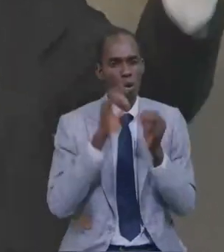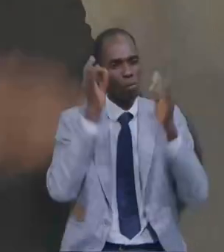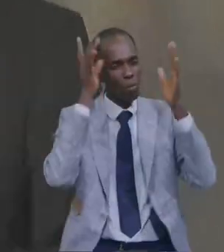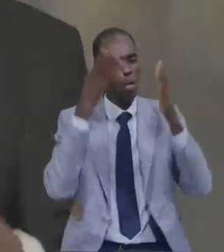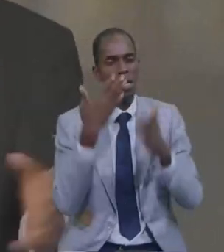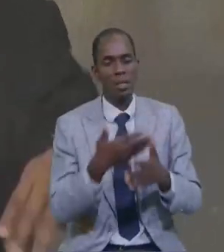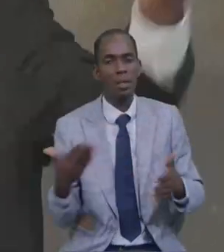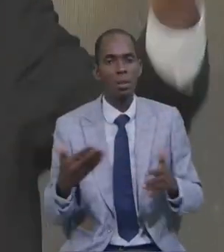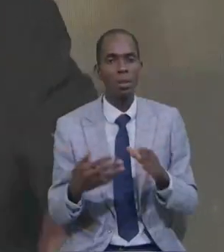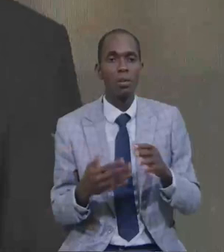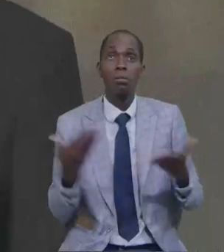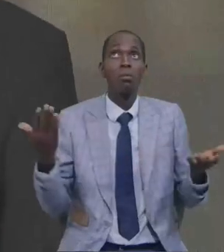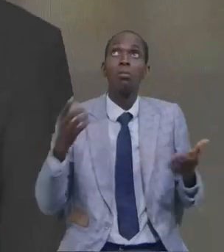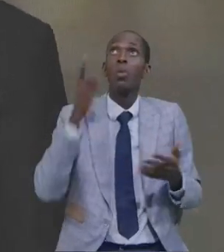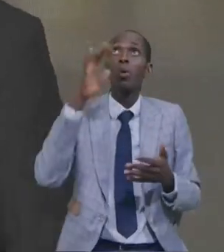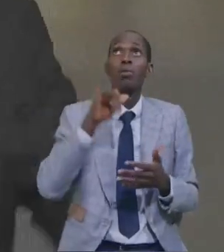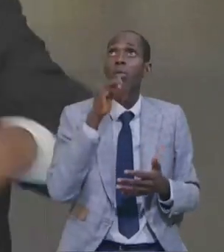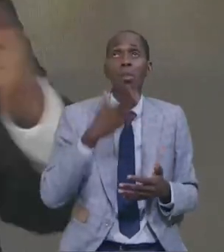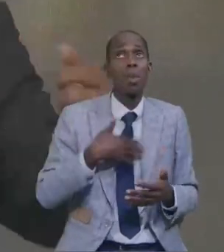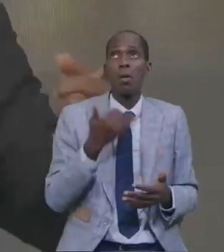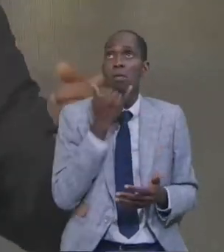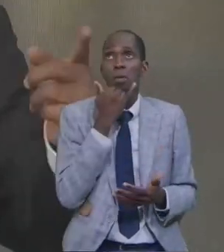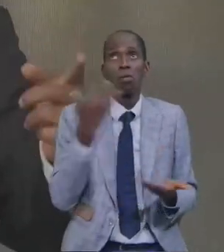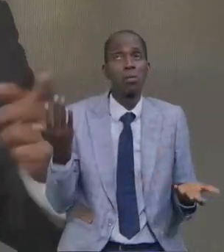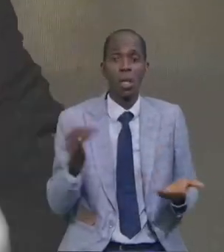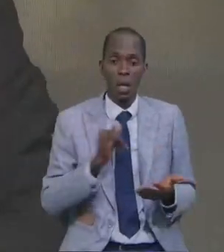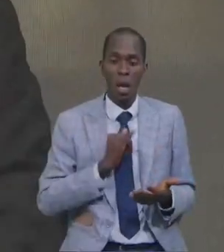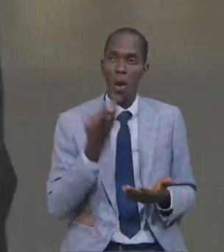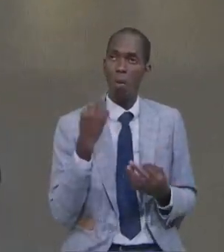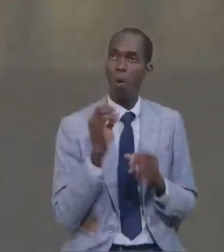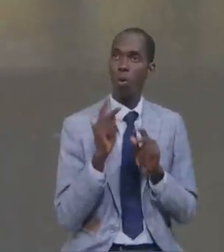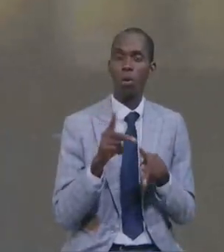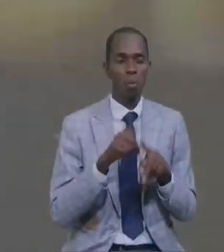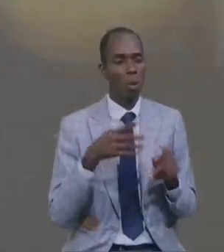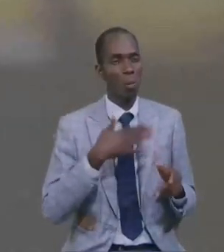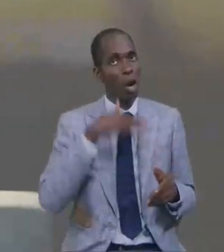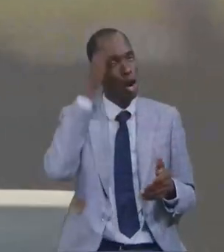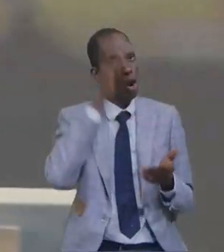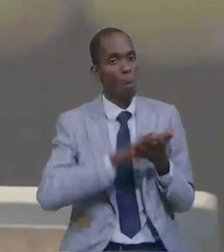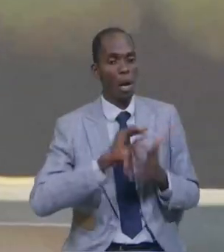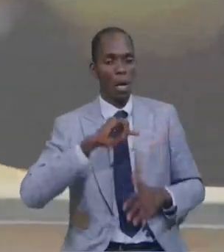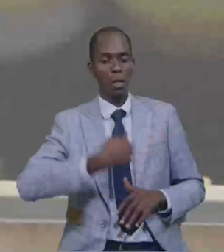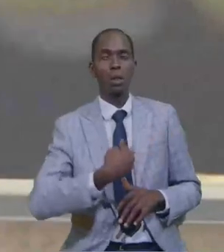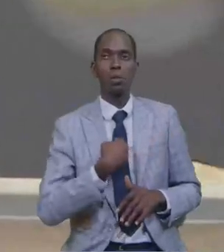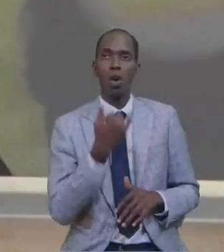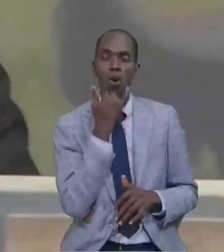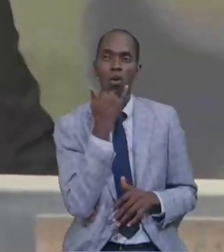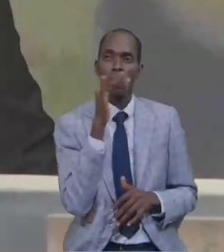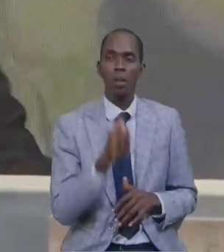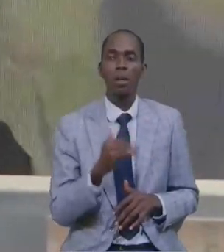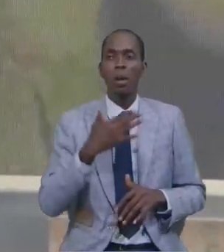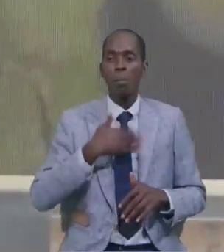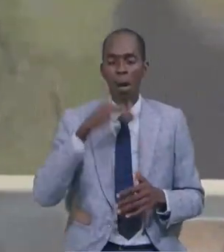confiance. Ma femme a dit que je ne suis pas fiable. Et parce qu'ils l'ont dit, je veux le prouver. Mon